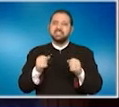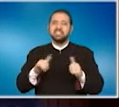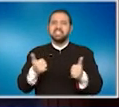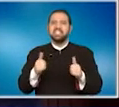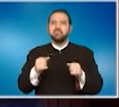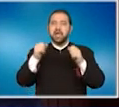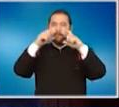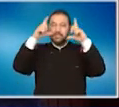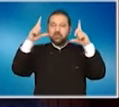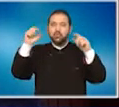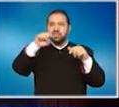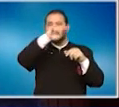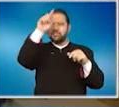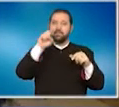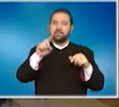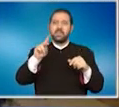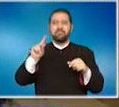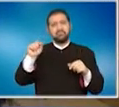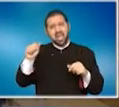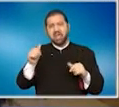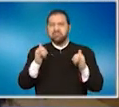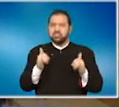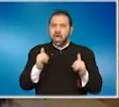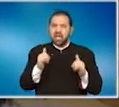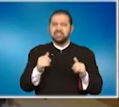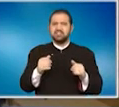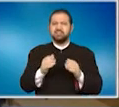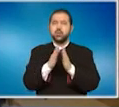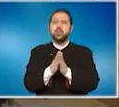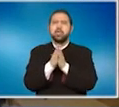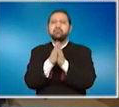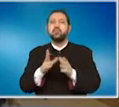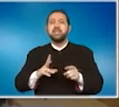aceleași, nădejdele sunt aceleași,